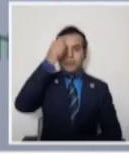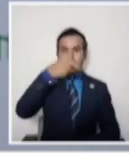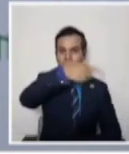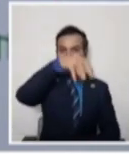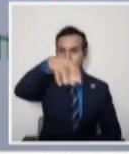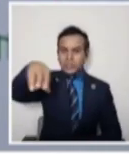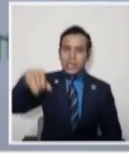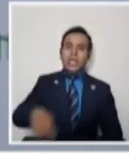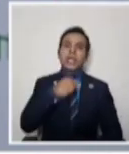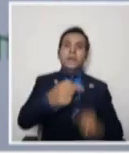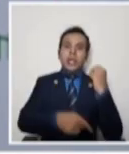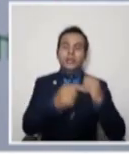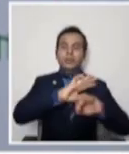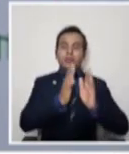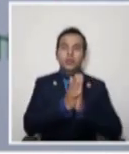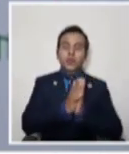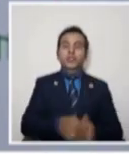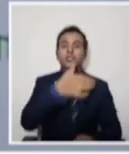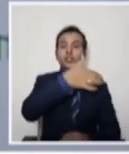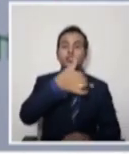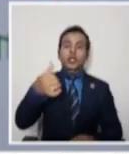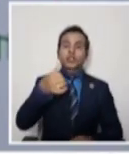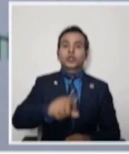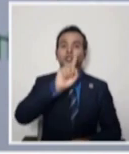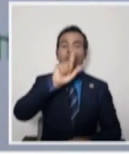এবং এর মাধ্যমে তাৎক্ষণিকভাবে কোয়ারেন্টাইন সেবা প্রদান করা যাবে